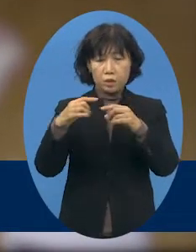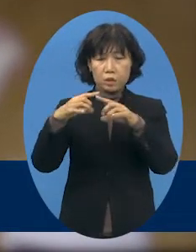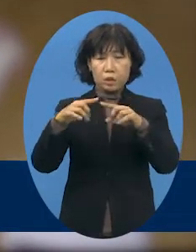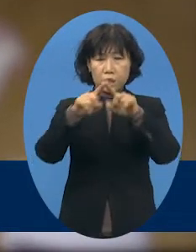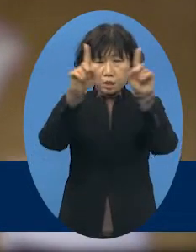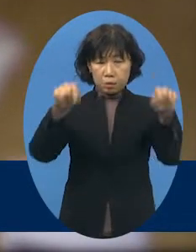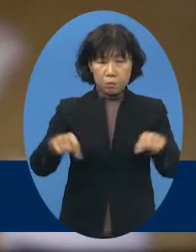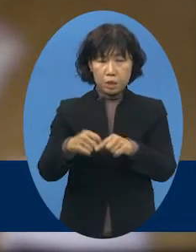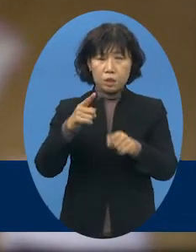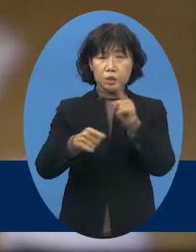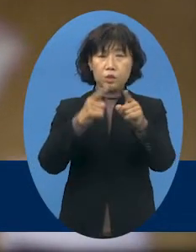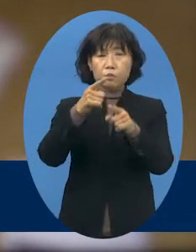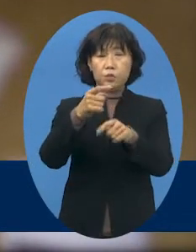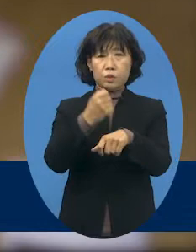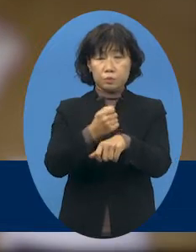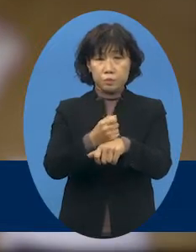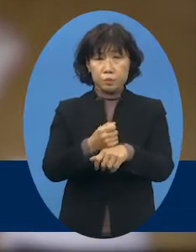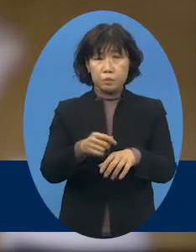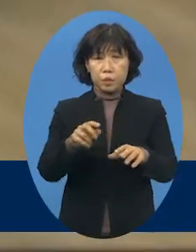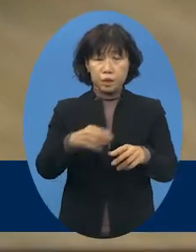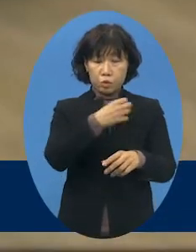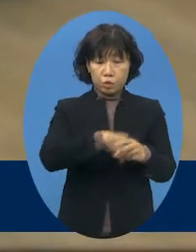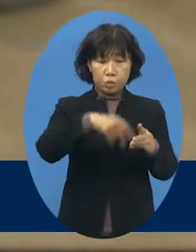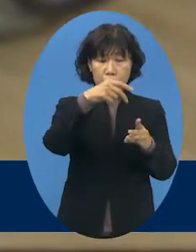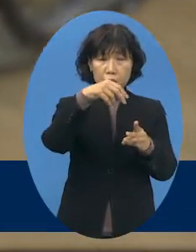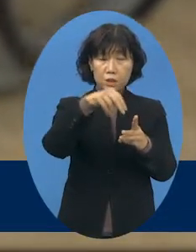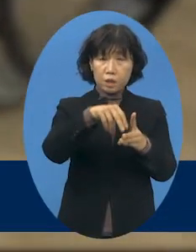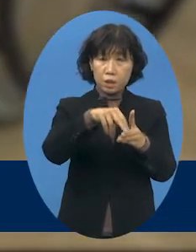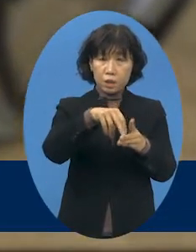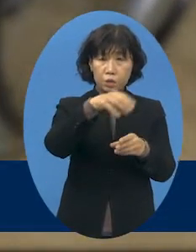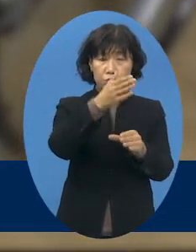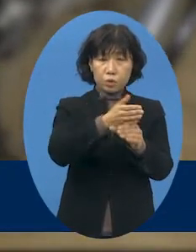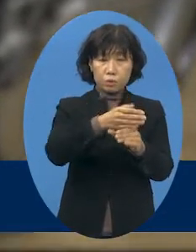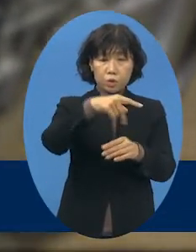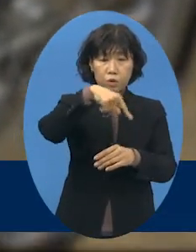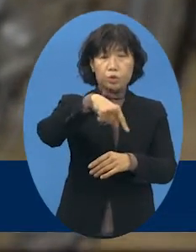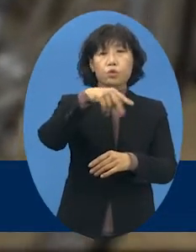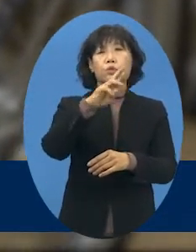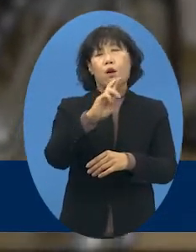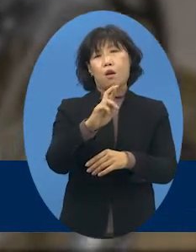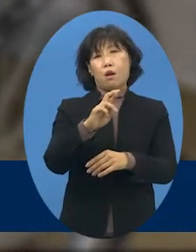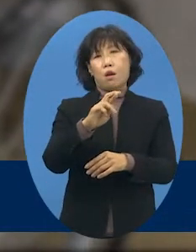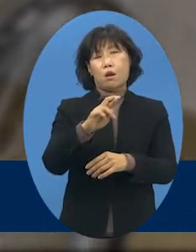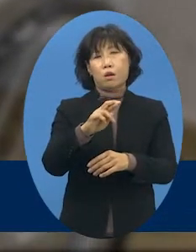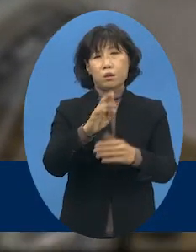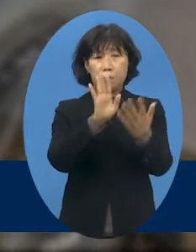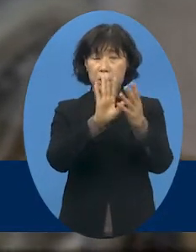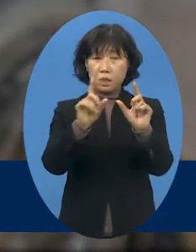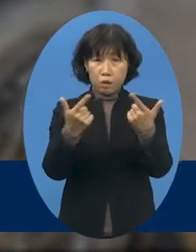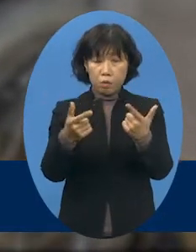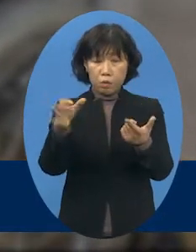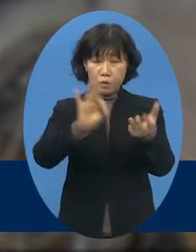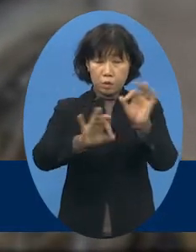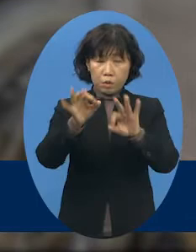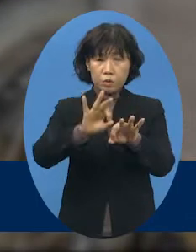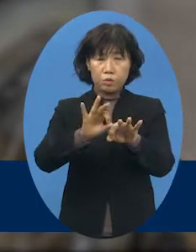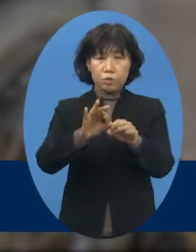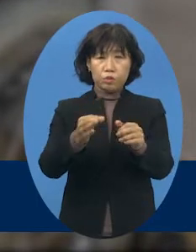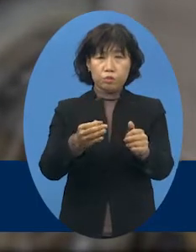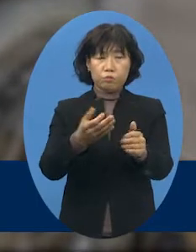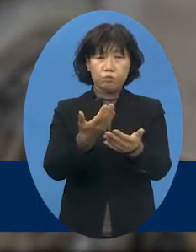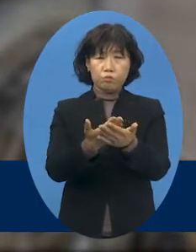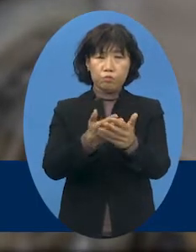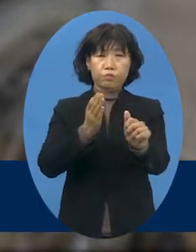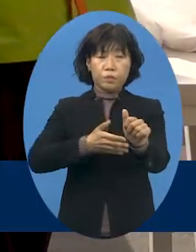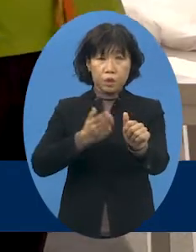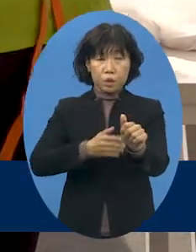의료 등의 성품을 접수합니다 또한 통 춤인 센터를 중심으로 qr 코드를 활용한 비대면 성금모금 도 장려하고